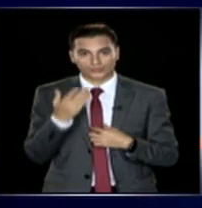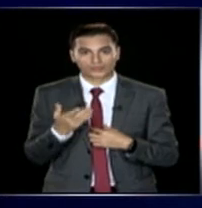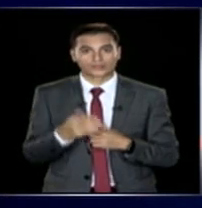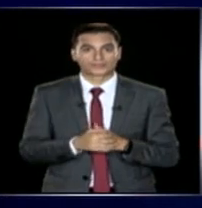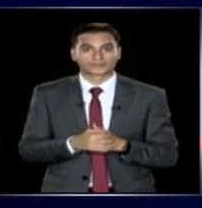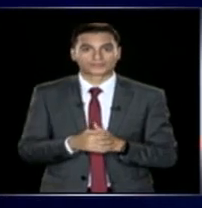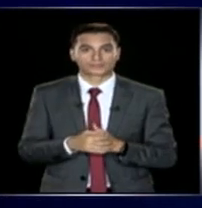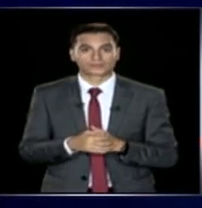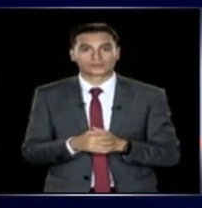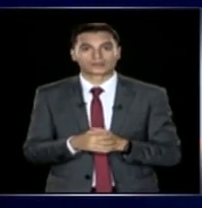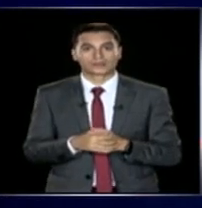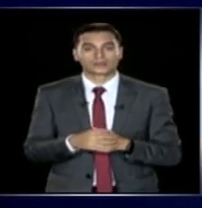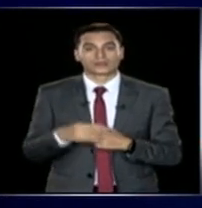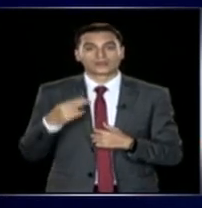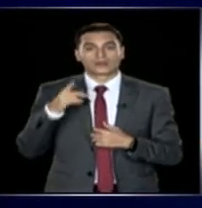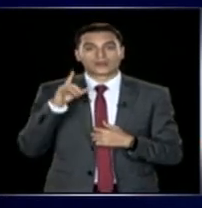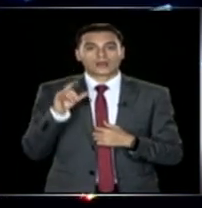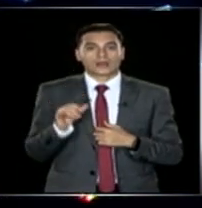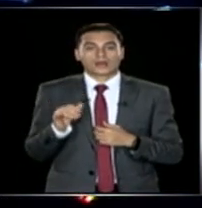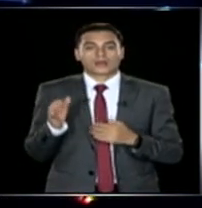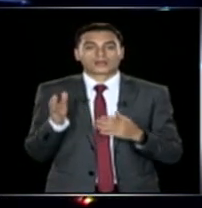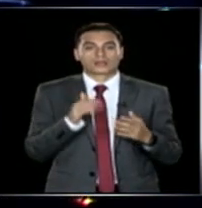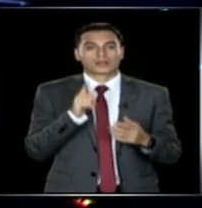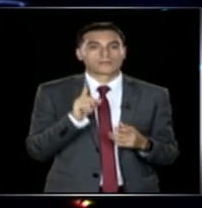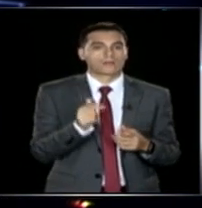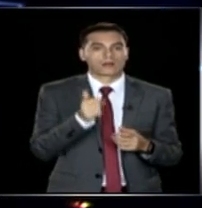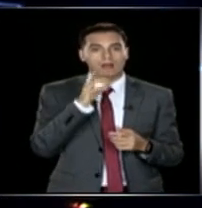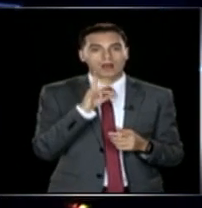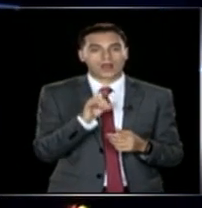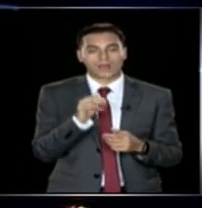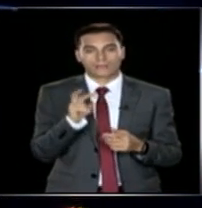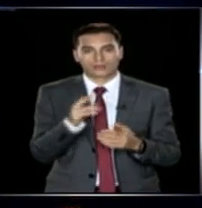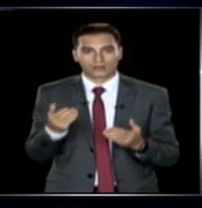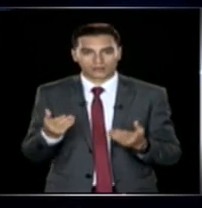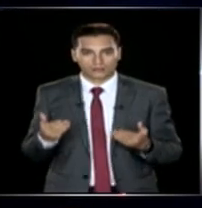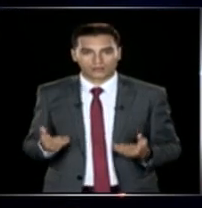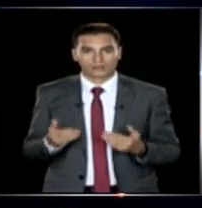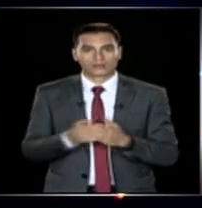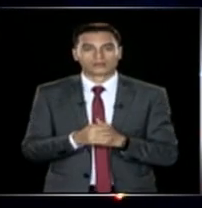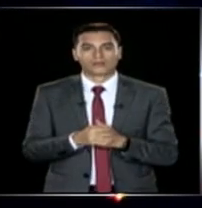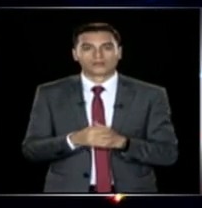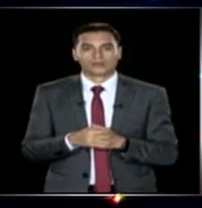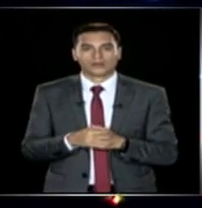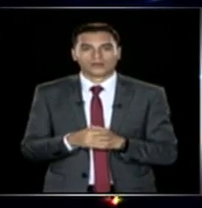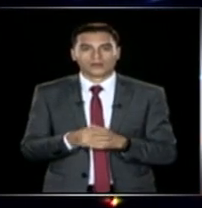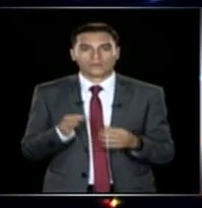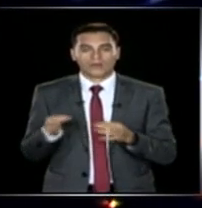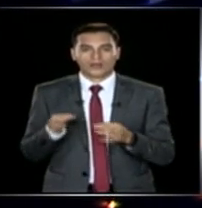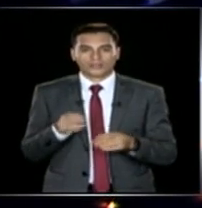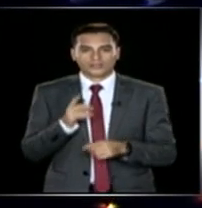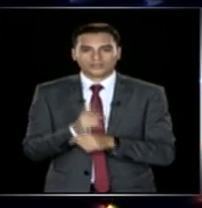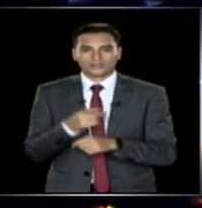50-50. علي أبو ريا وإبراهيم منصور. إبراهيم منصور وعلي أبو ريا تفضلوا. مهندس عز